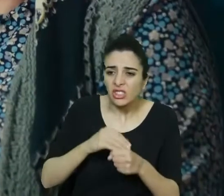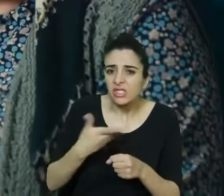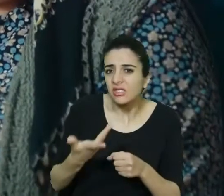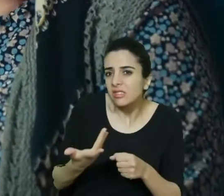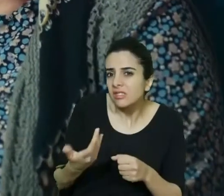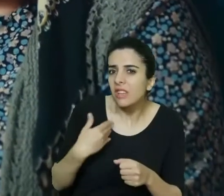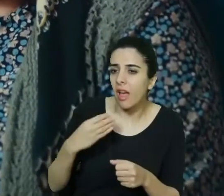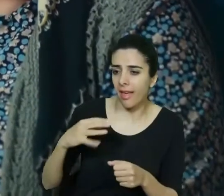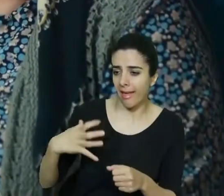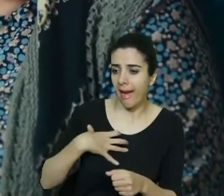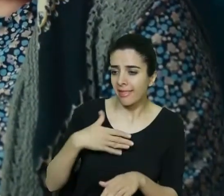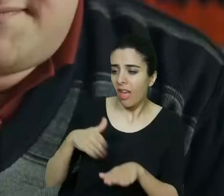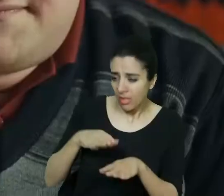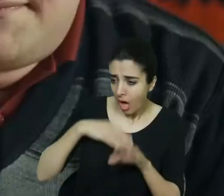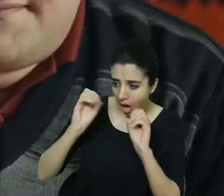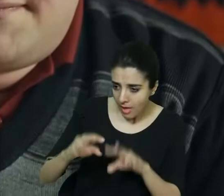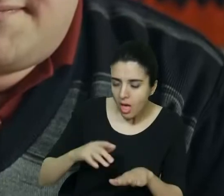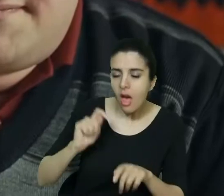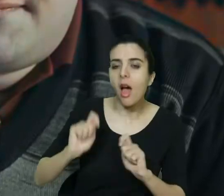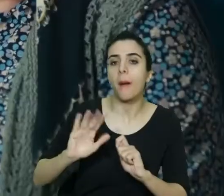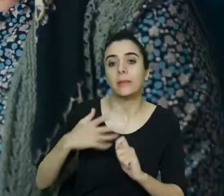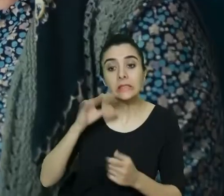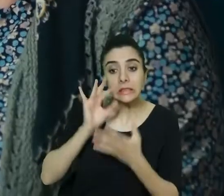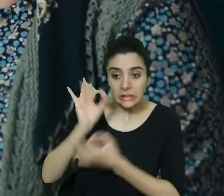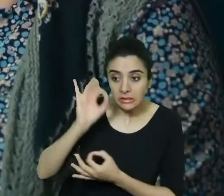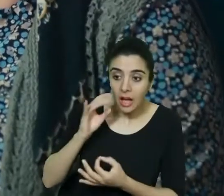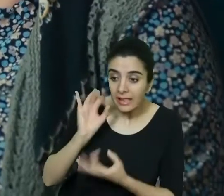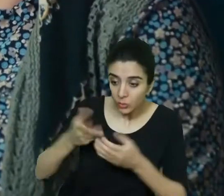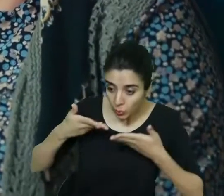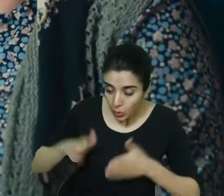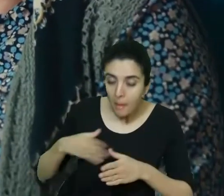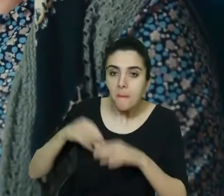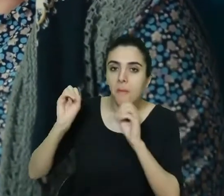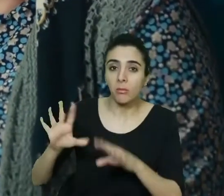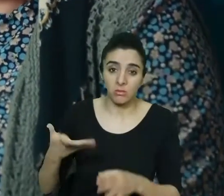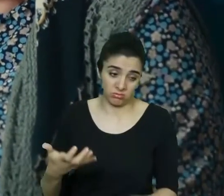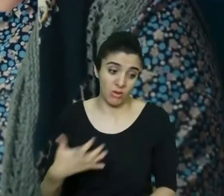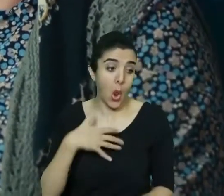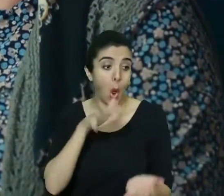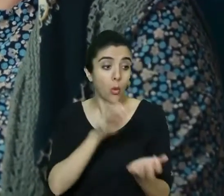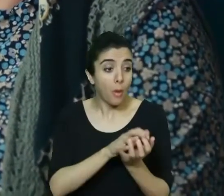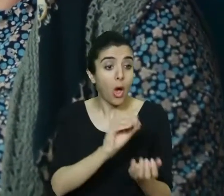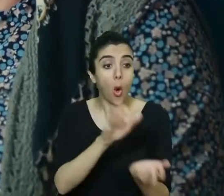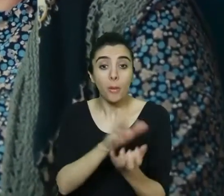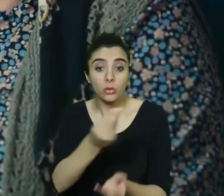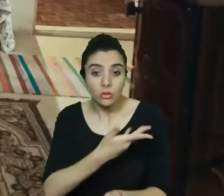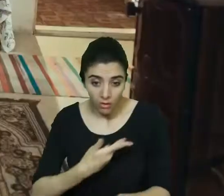Hak sümmanisinden vazgeçer mi? Hem anayın analığı köpekten aşağı mı ki sen bunu sorarsın? Güzel